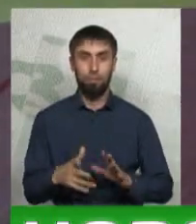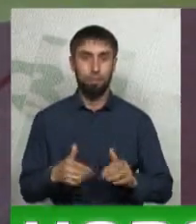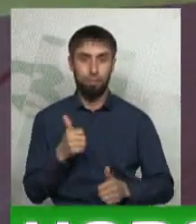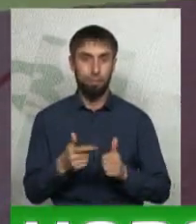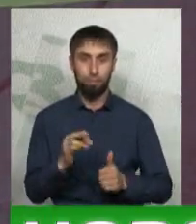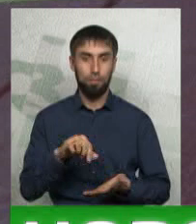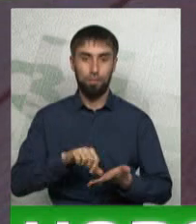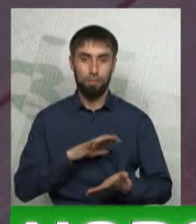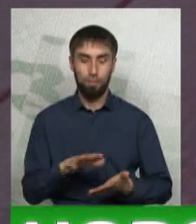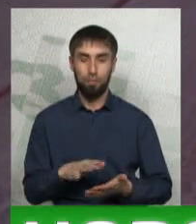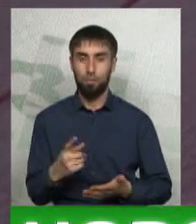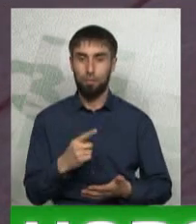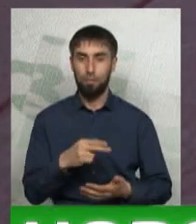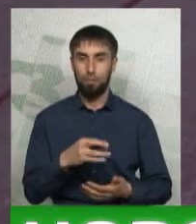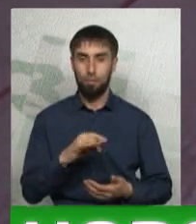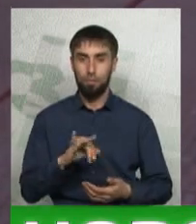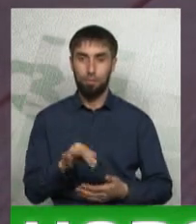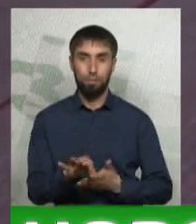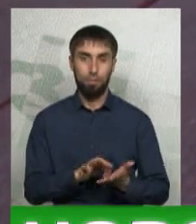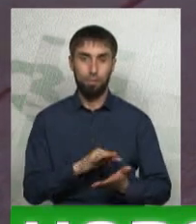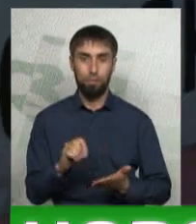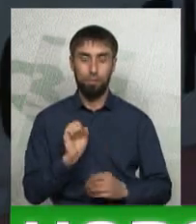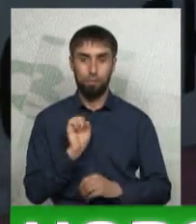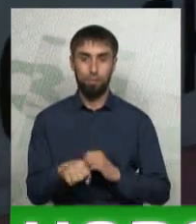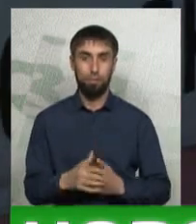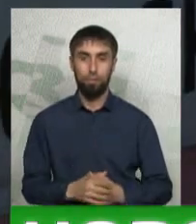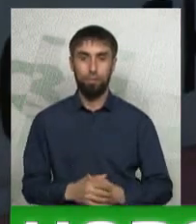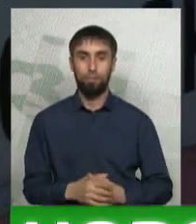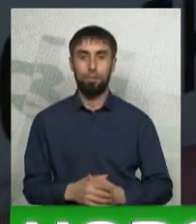соревнованиях он не участвовал. Первый чемпионат и сразу же победа.